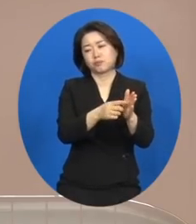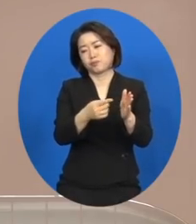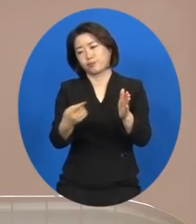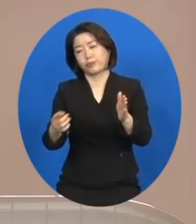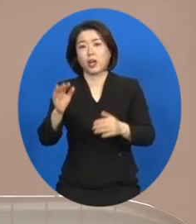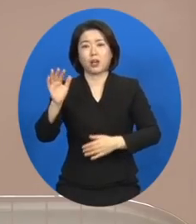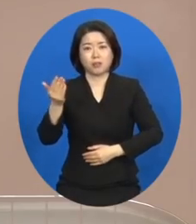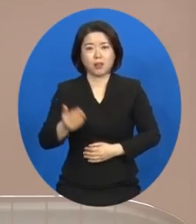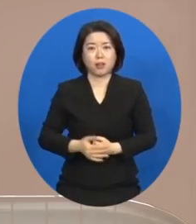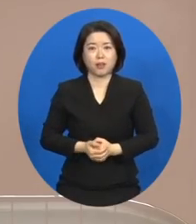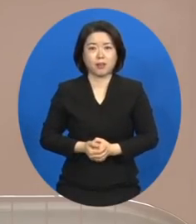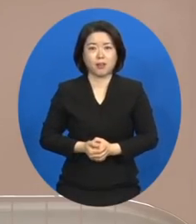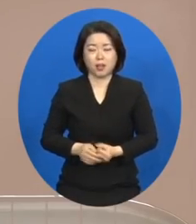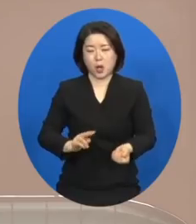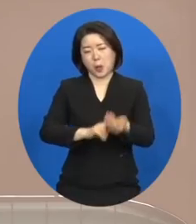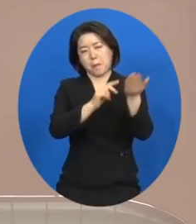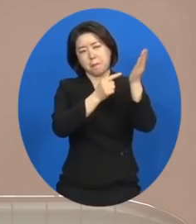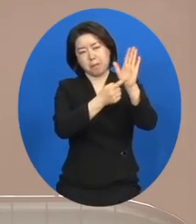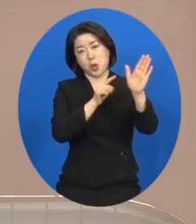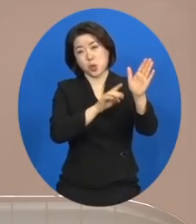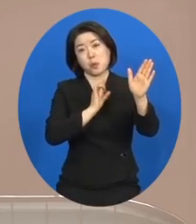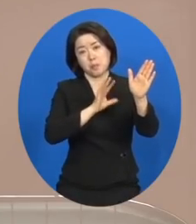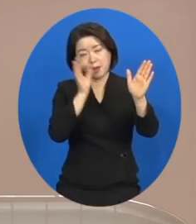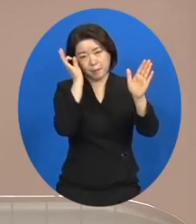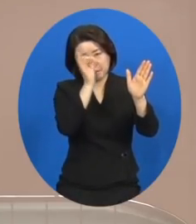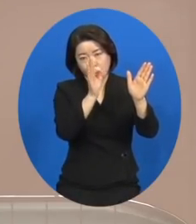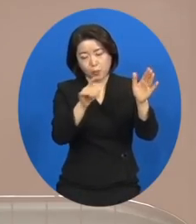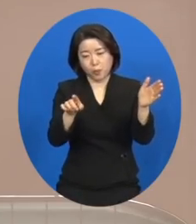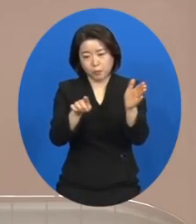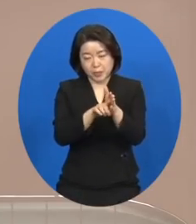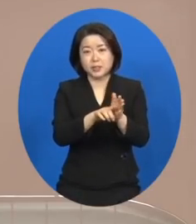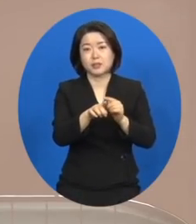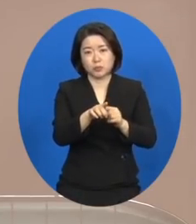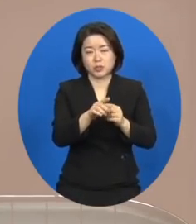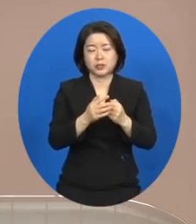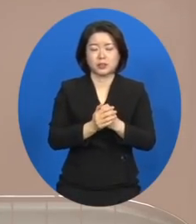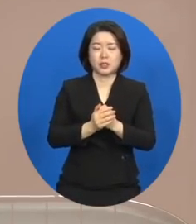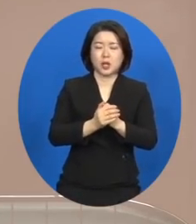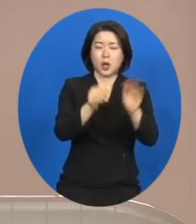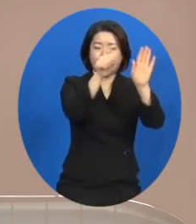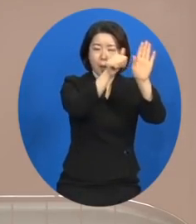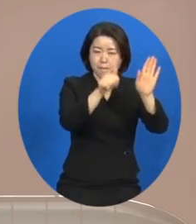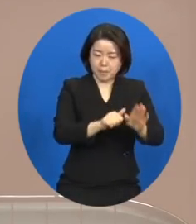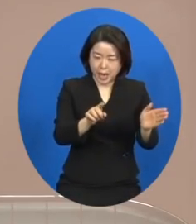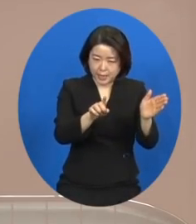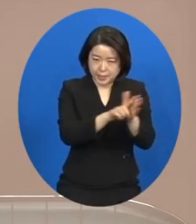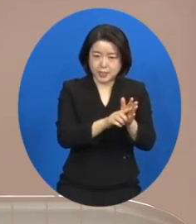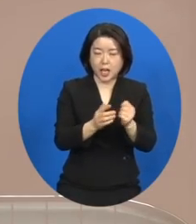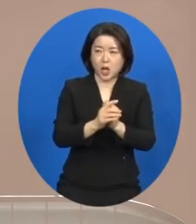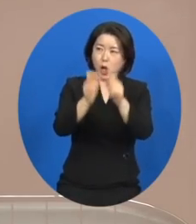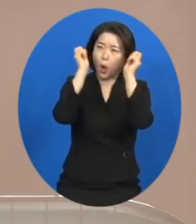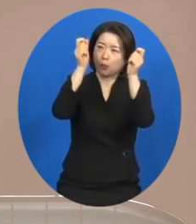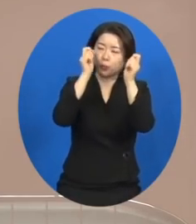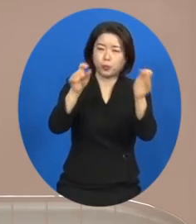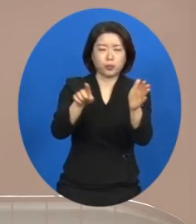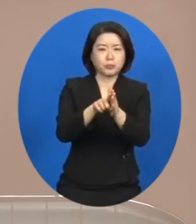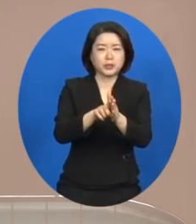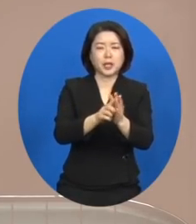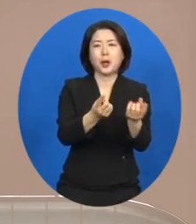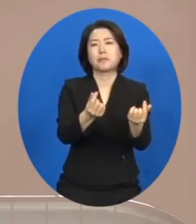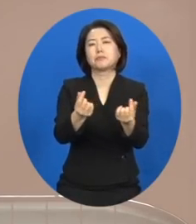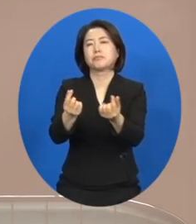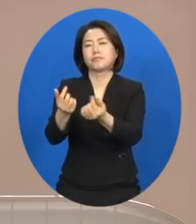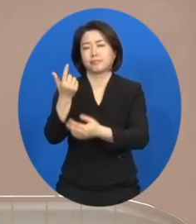그래서 표적만을 보고 믿는 믿음은 다소 이 바알 신앙과 혹은 아까 말씀드린 무속 신앙과 비슷한 부분이